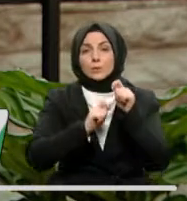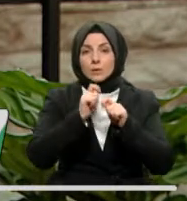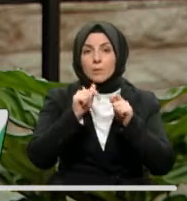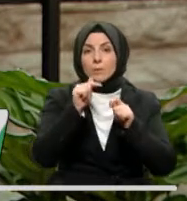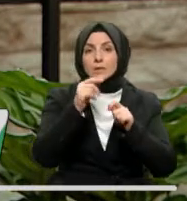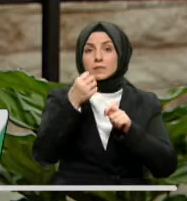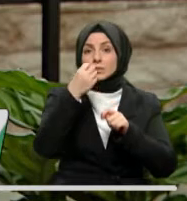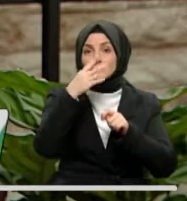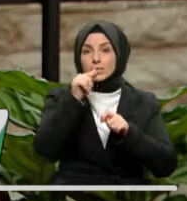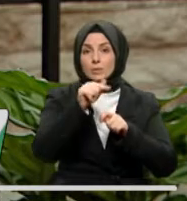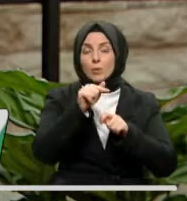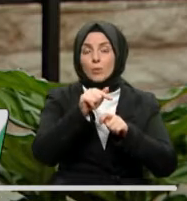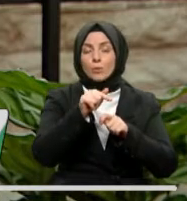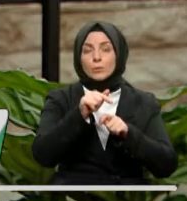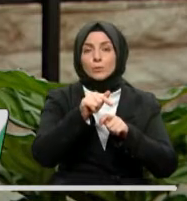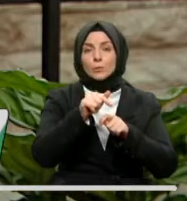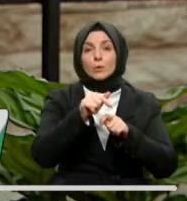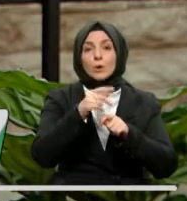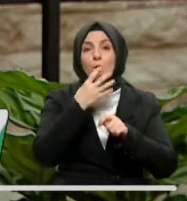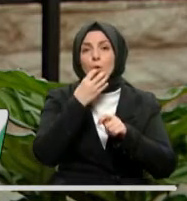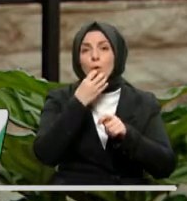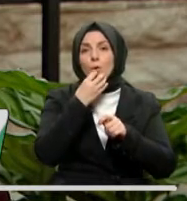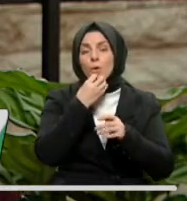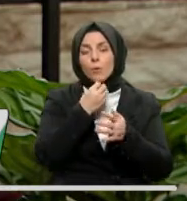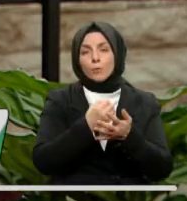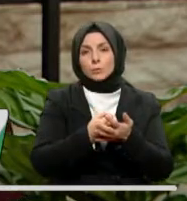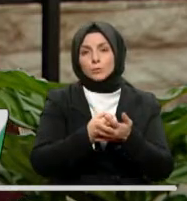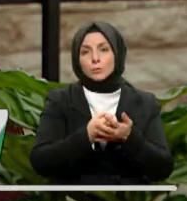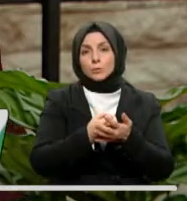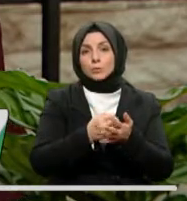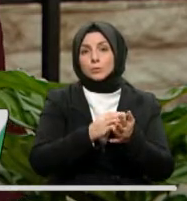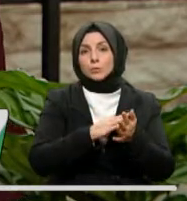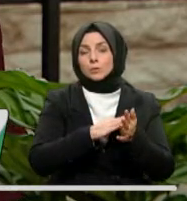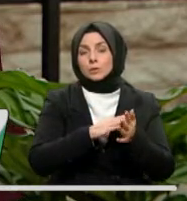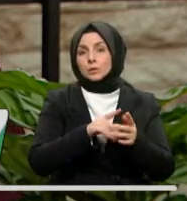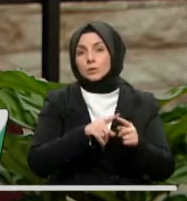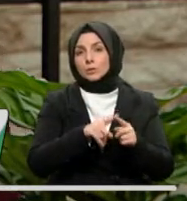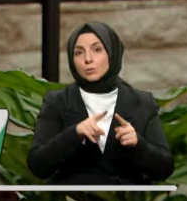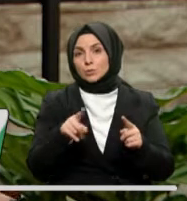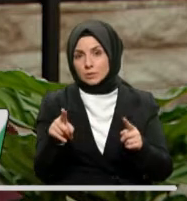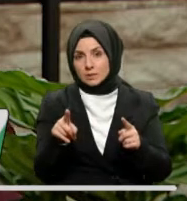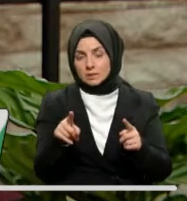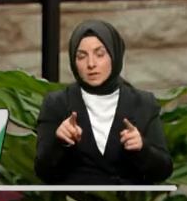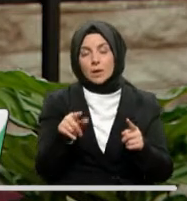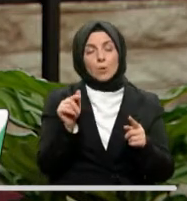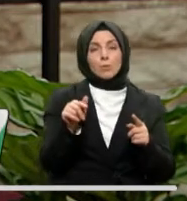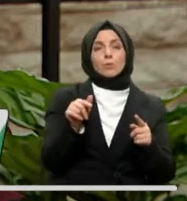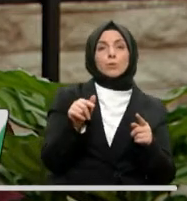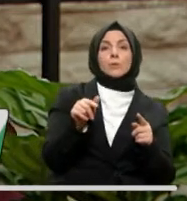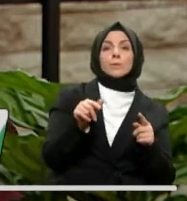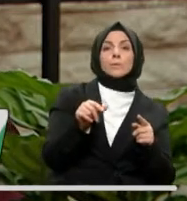Onun için bir litre suya bir tablet Aspirin atmak ama şimdi o kadar paylaşım var ki o kadar paylaşım var ki